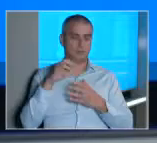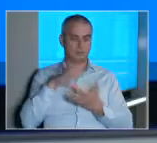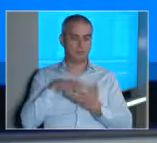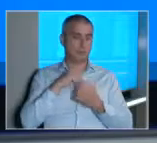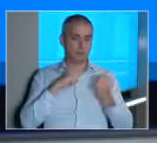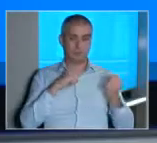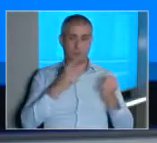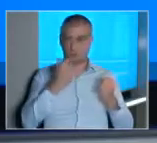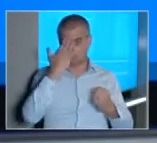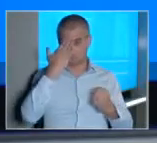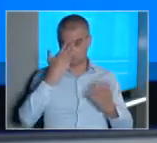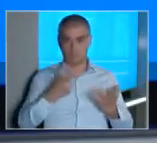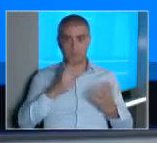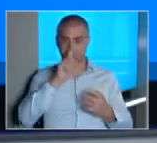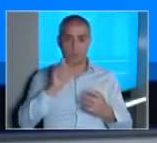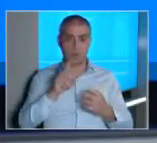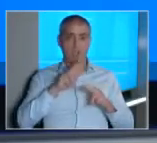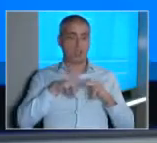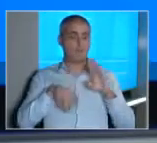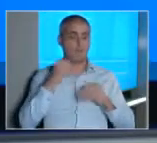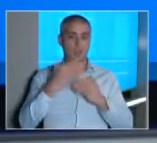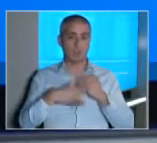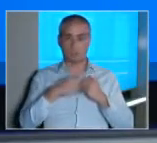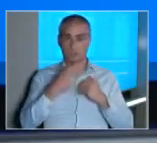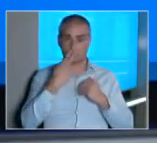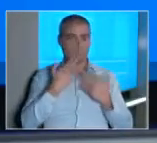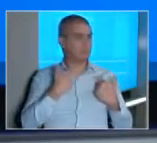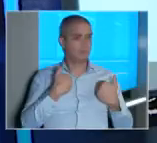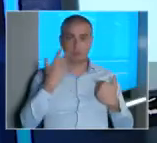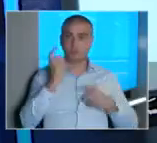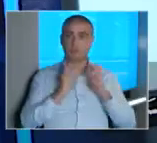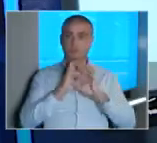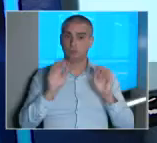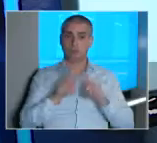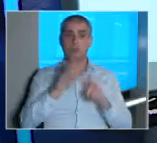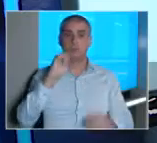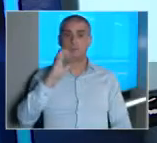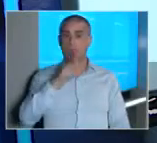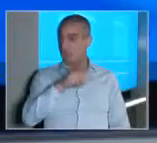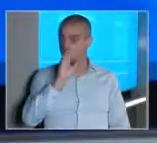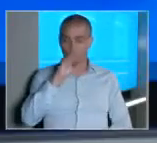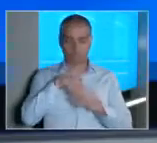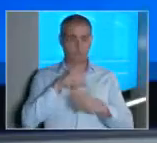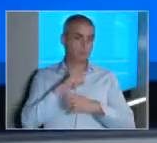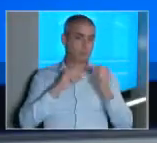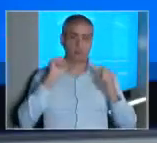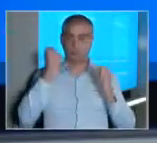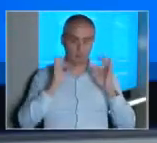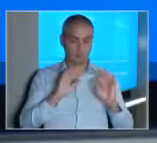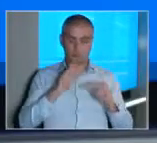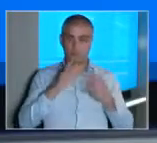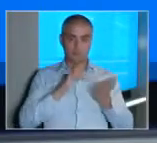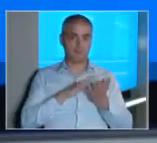במרכז שמאל, אתה קצת מכיר אותה, ויכול להיות שאחרי הבחירות האחרונות שבהם ראו אנשים מצוינים כמו מיכאל, ששייכים לשמאל הציוני האמיתי, יושבים